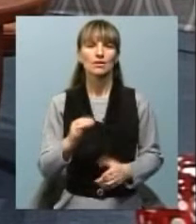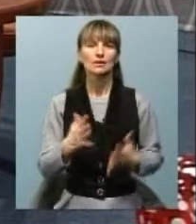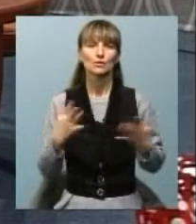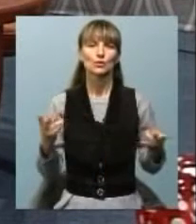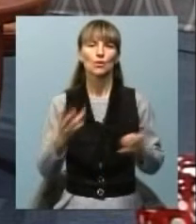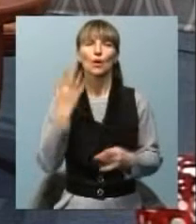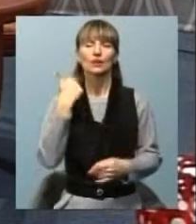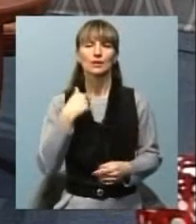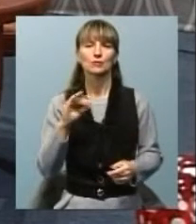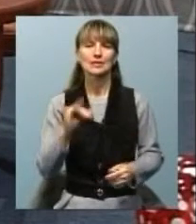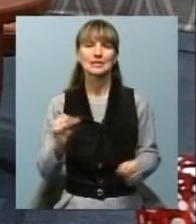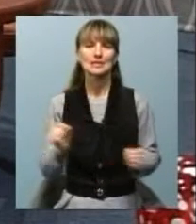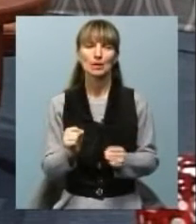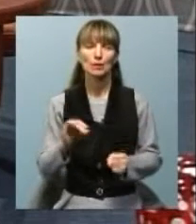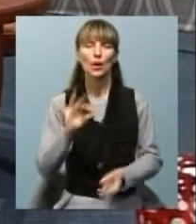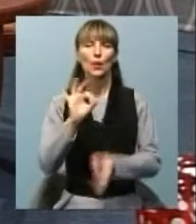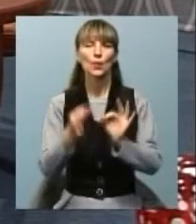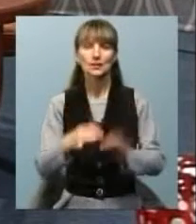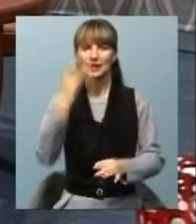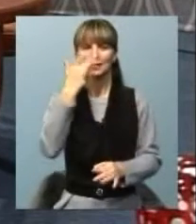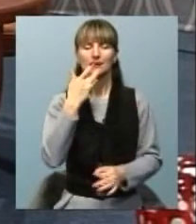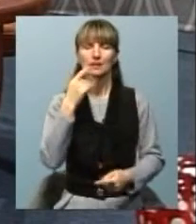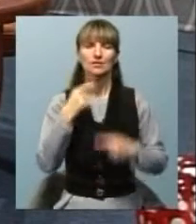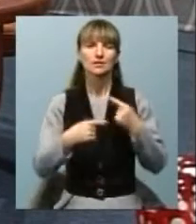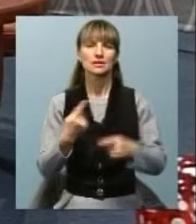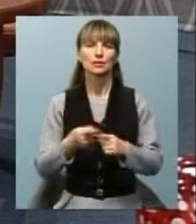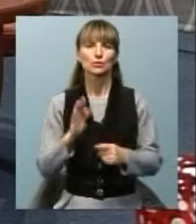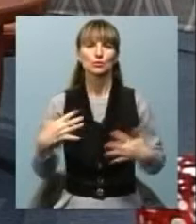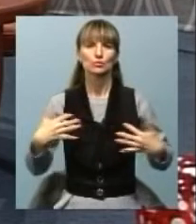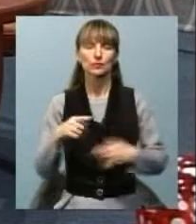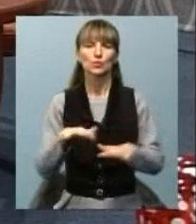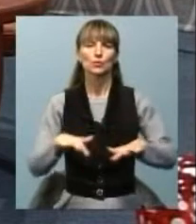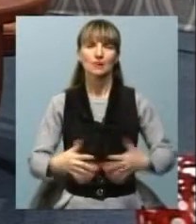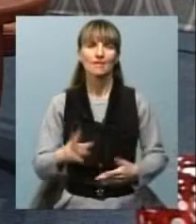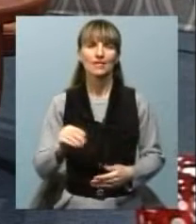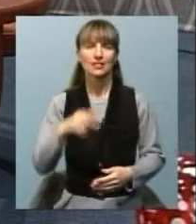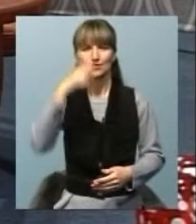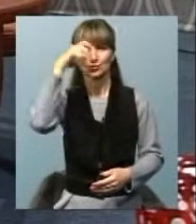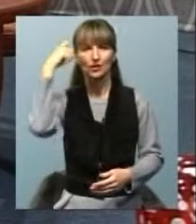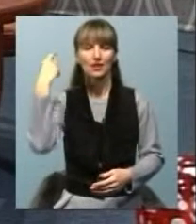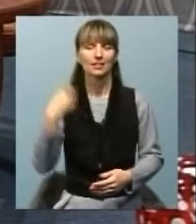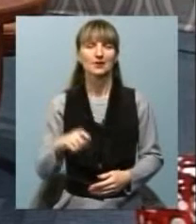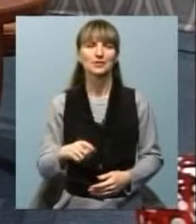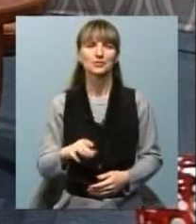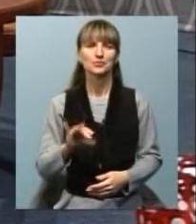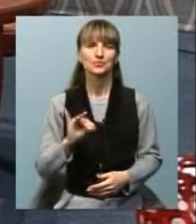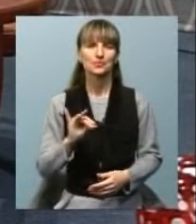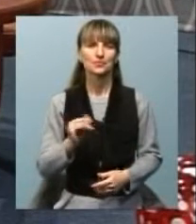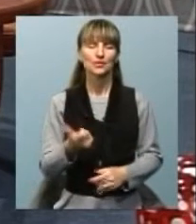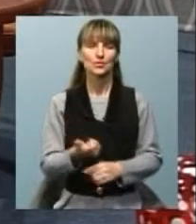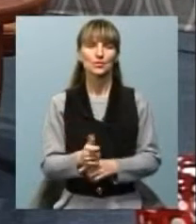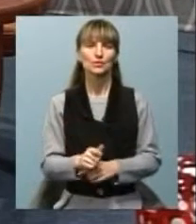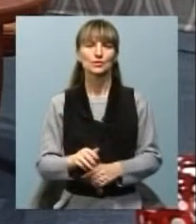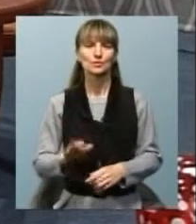здебільшого треба колись нам і зима, та й осінь. Да. Літо постійно, це буде сумно, ти просто втомишся від цієї спеки і дуже